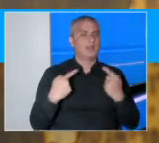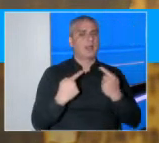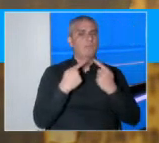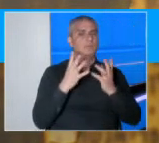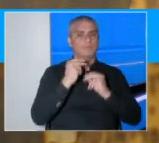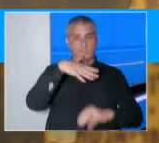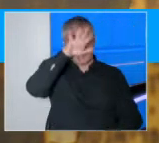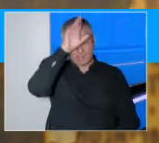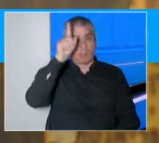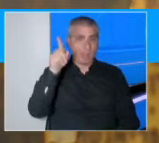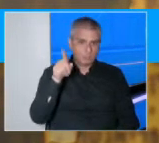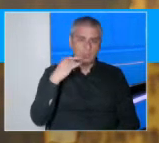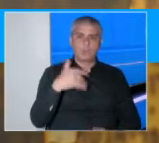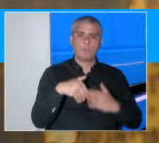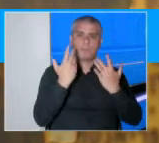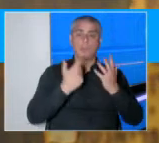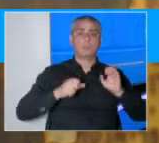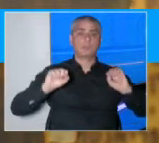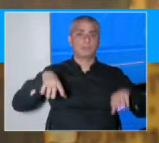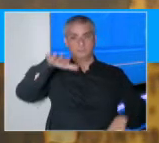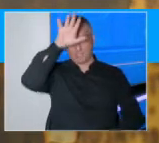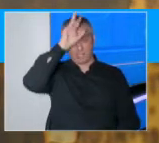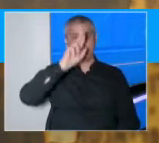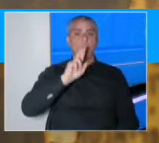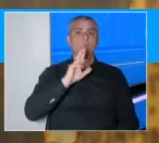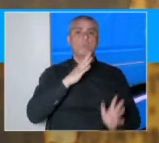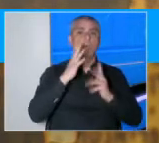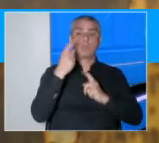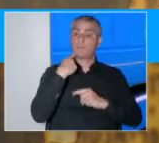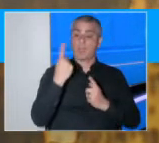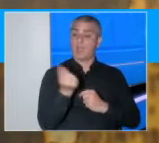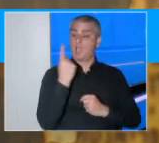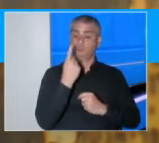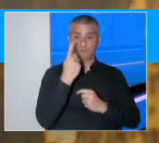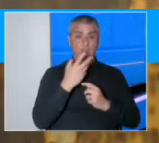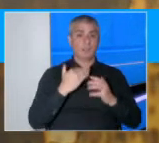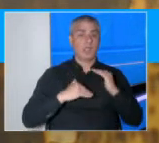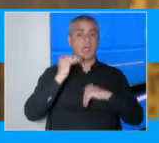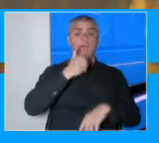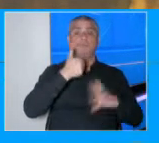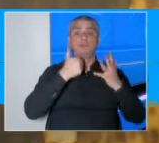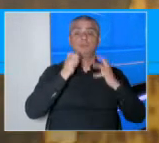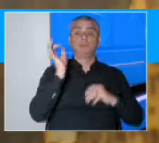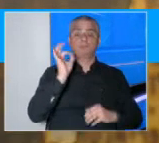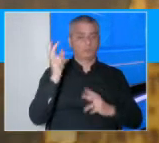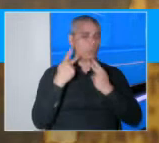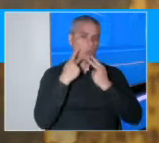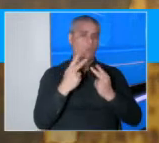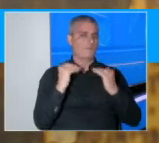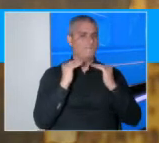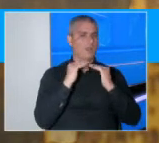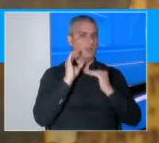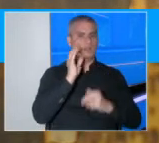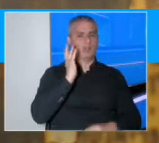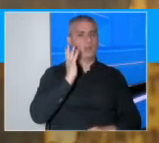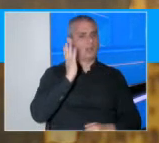מול האיראנים. הבוקר אמר נשיא איראן רוחני כי השארת האורניום לרמת 60% היא תגובה